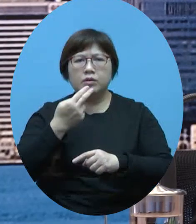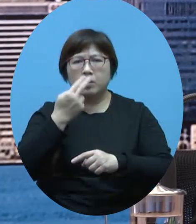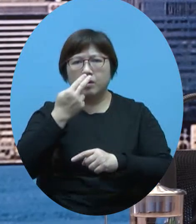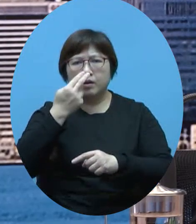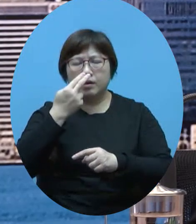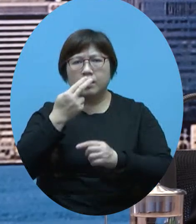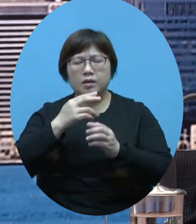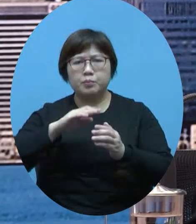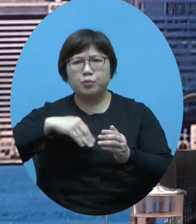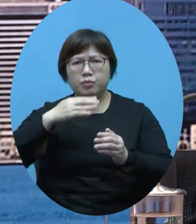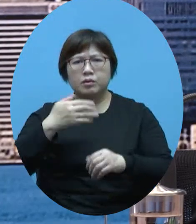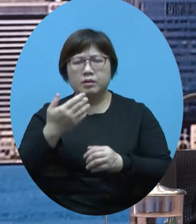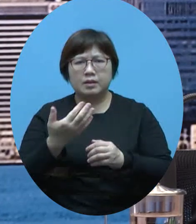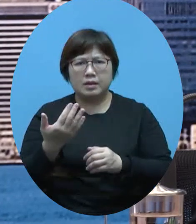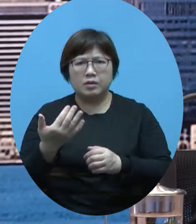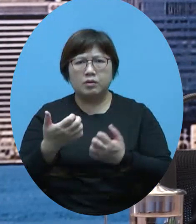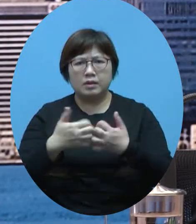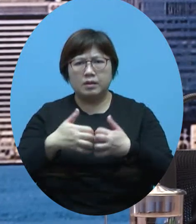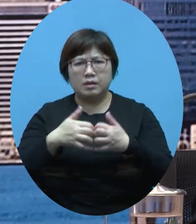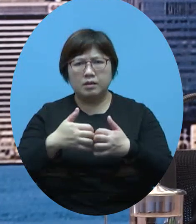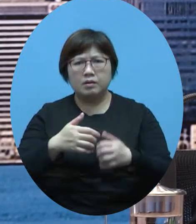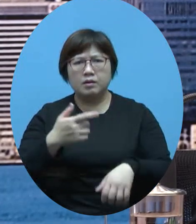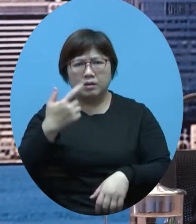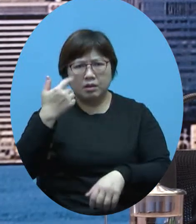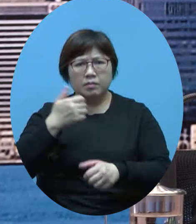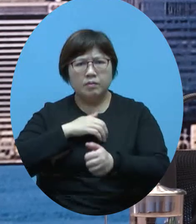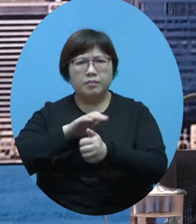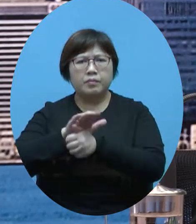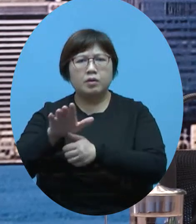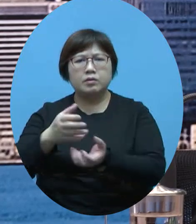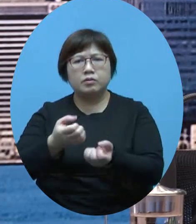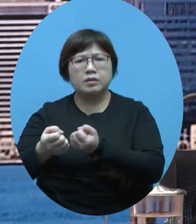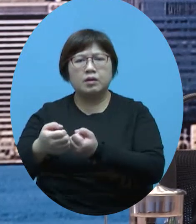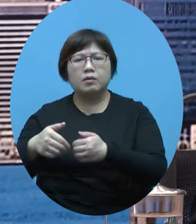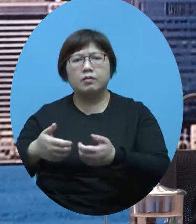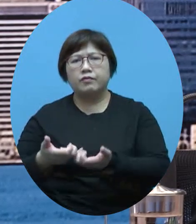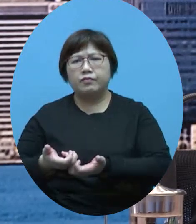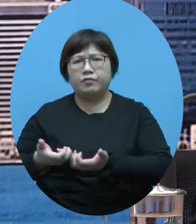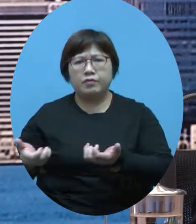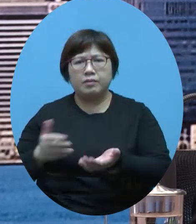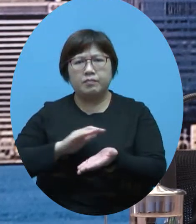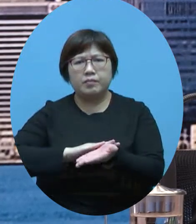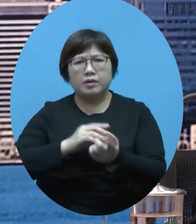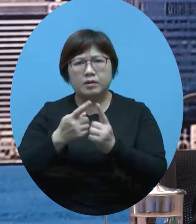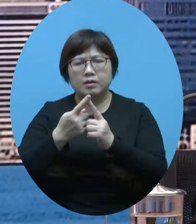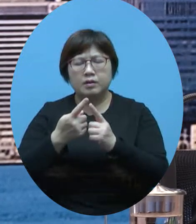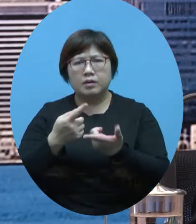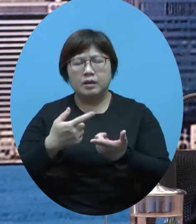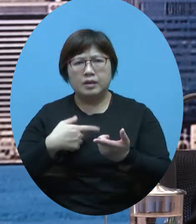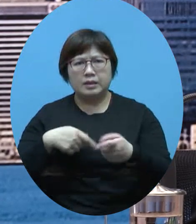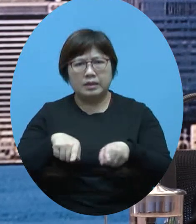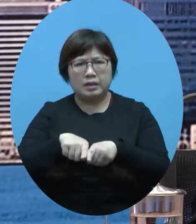測儀器啦，都希望呢這些呢可以幫到接受隔離的病人呢不需要共用一些儀